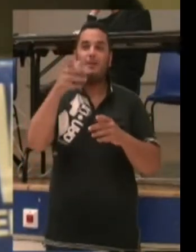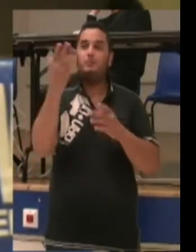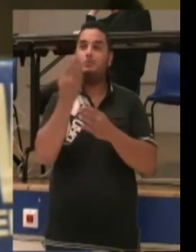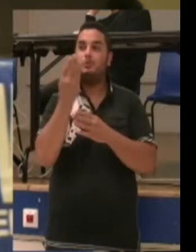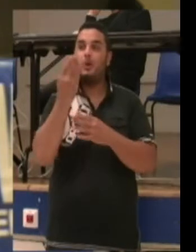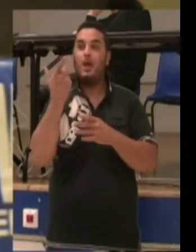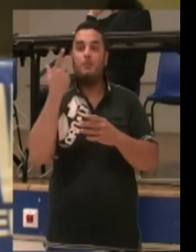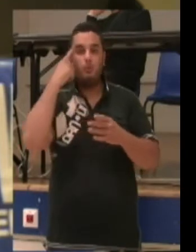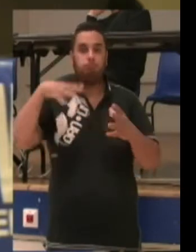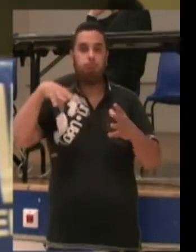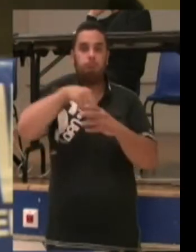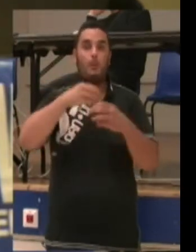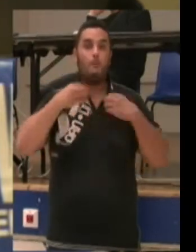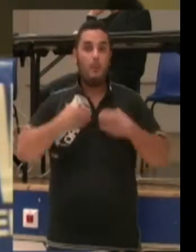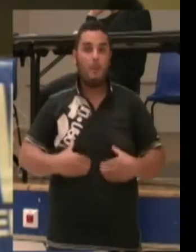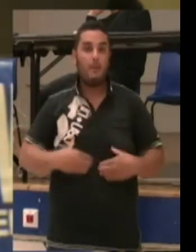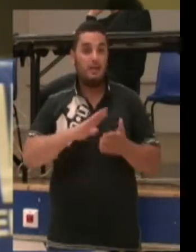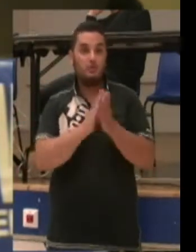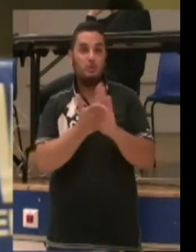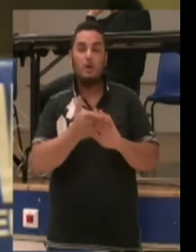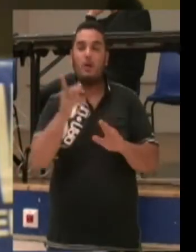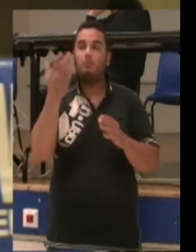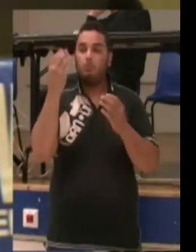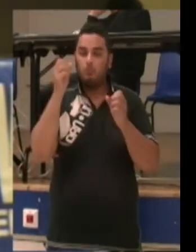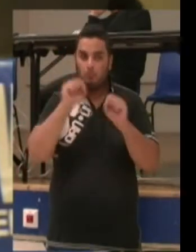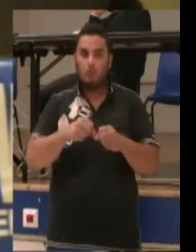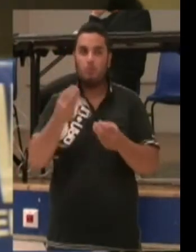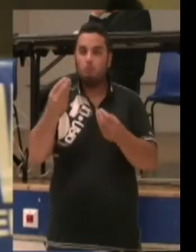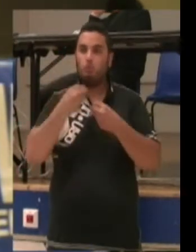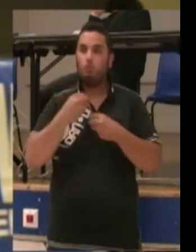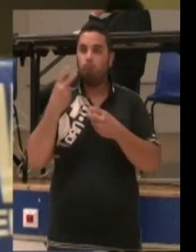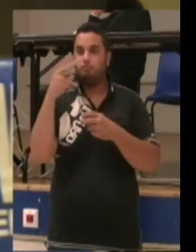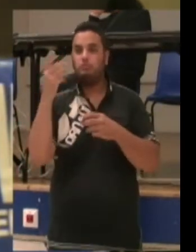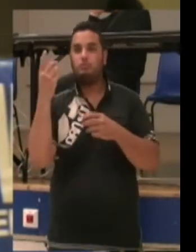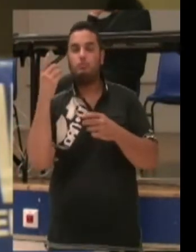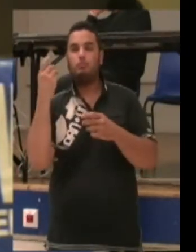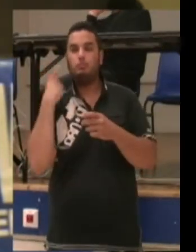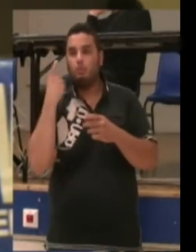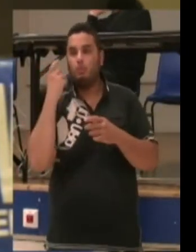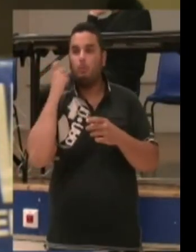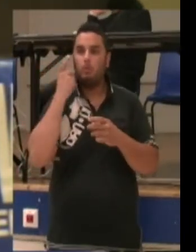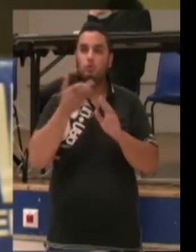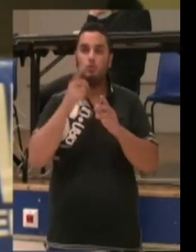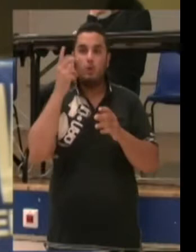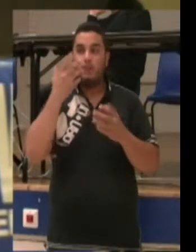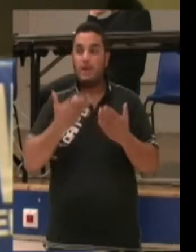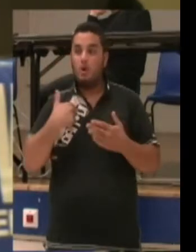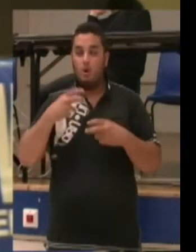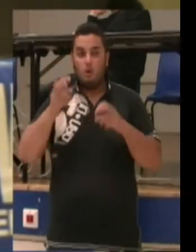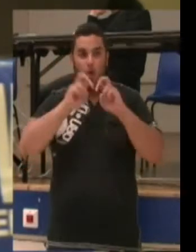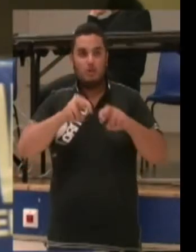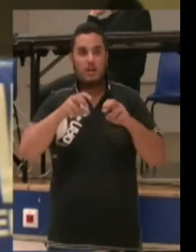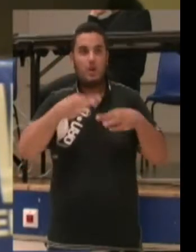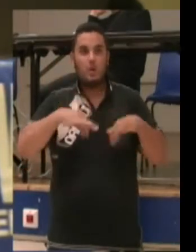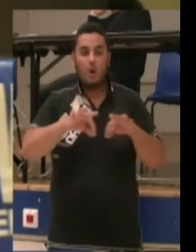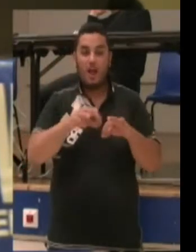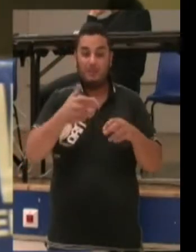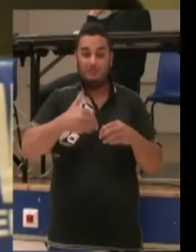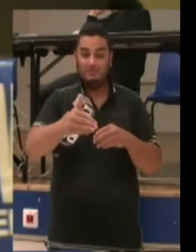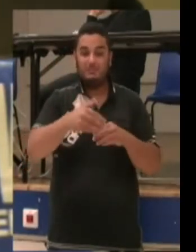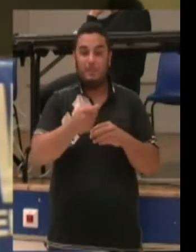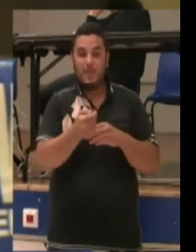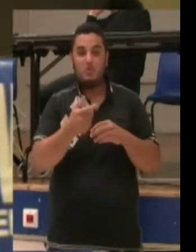devenir membre actif. Donc on a de plus en plus de membres et on est en ce moment à la recherche d'un local, Inch'Allah, qui sera ouvert très